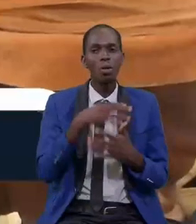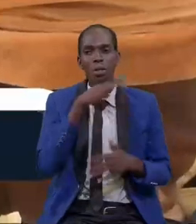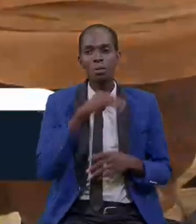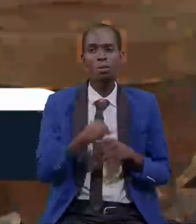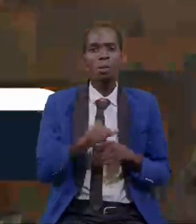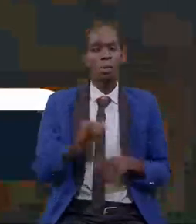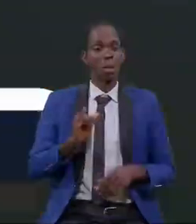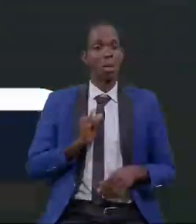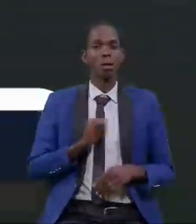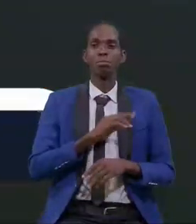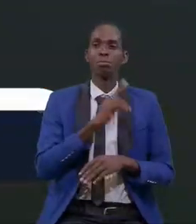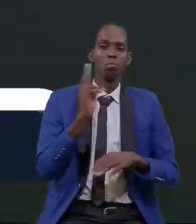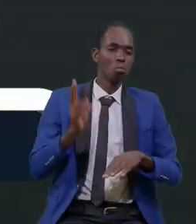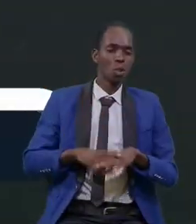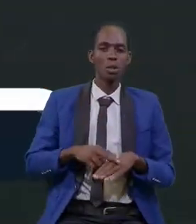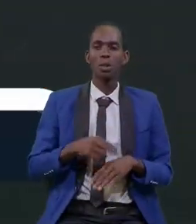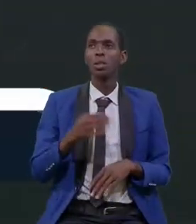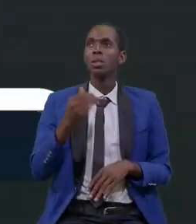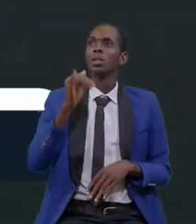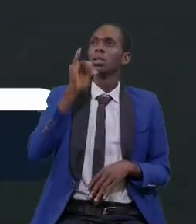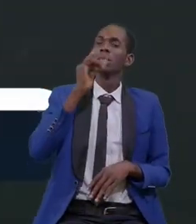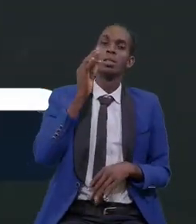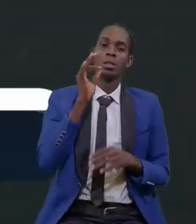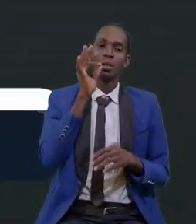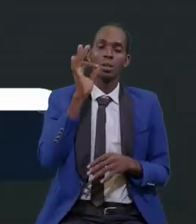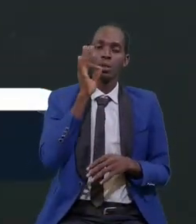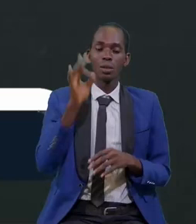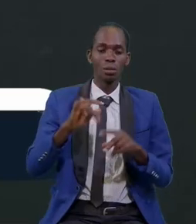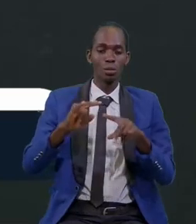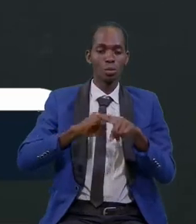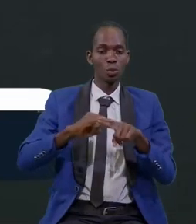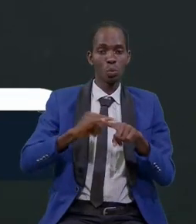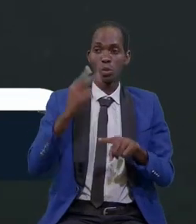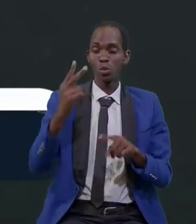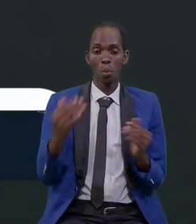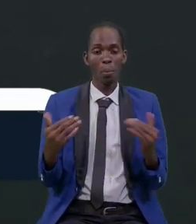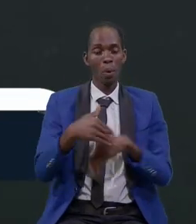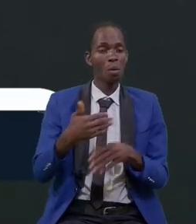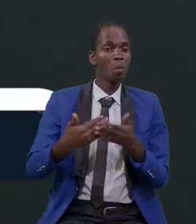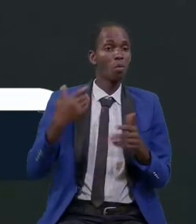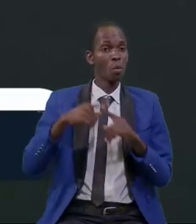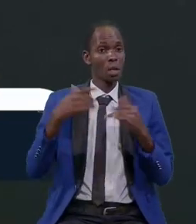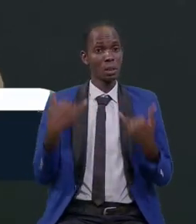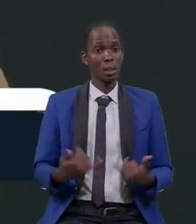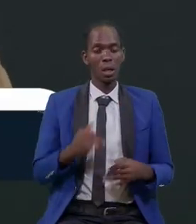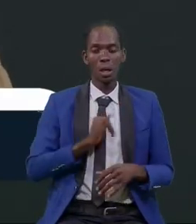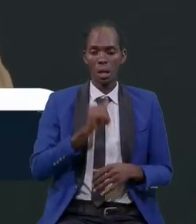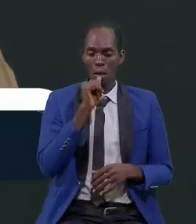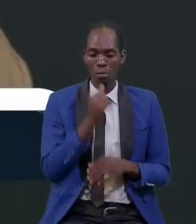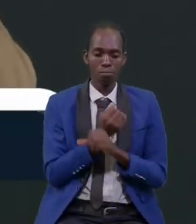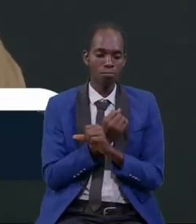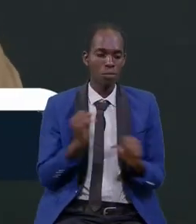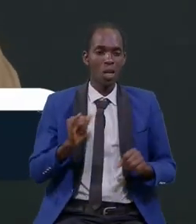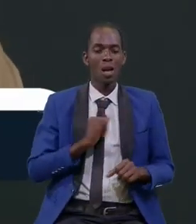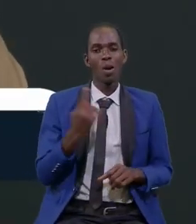Je fumais avant, disait-il, deux paquets de cigarettes par jour maintenant. Oh, je suis né de nouveau maintenant. Je